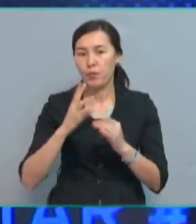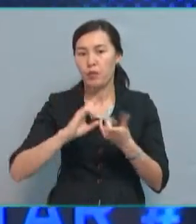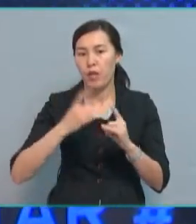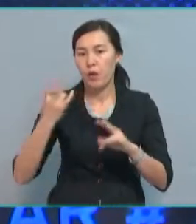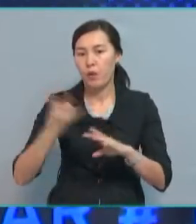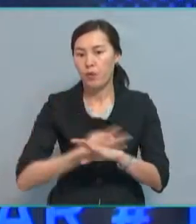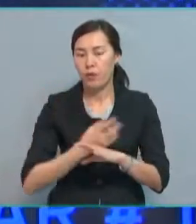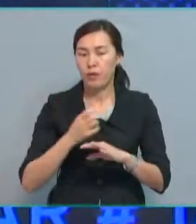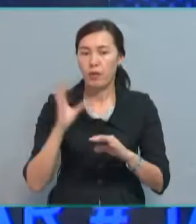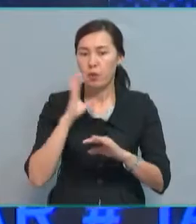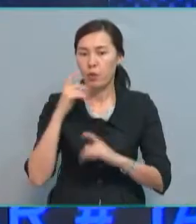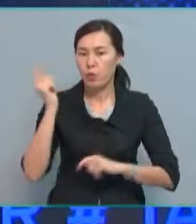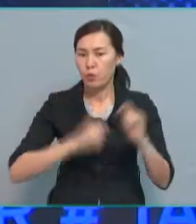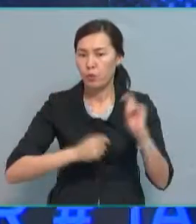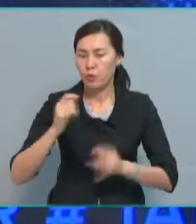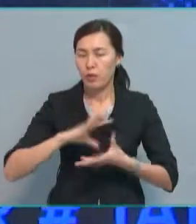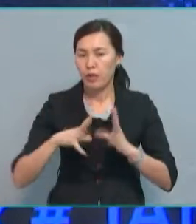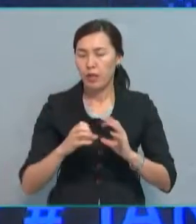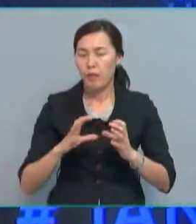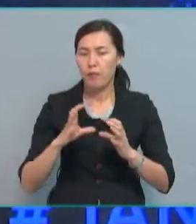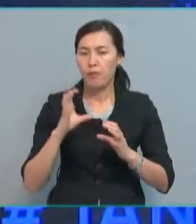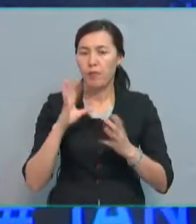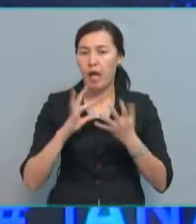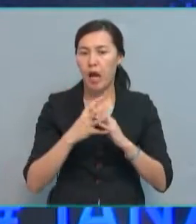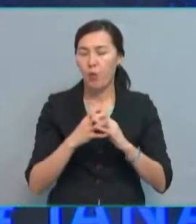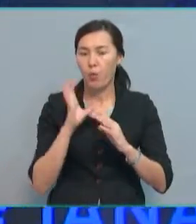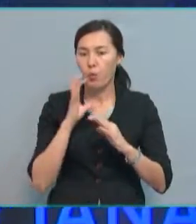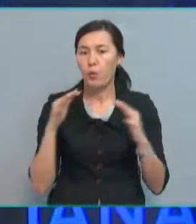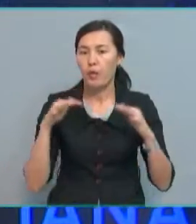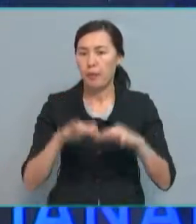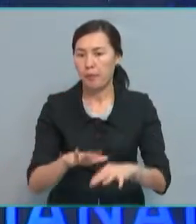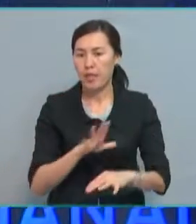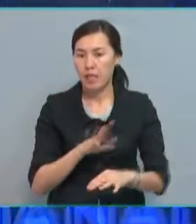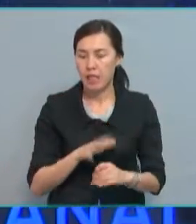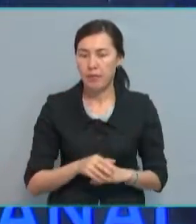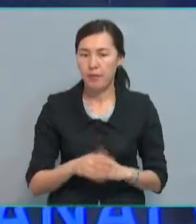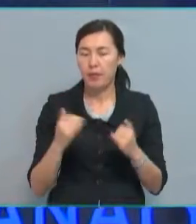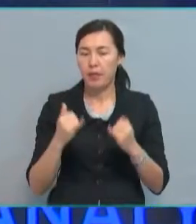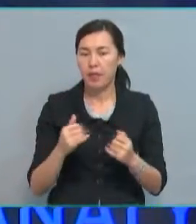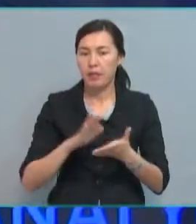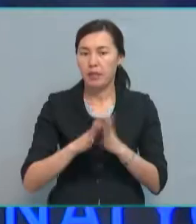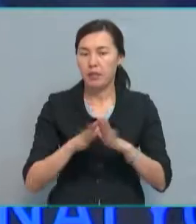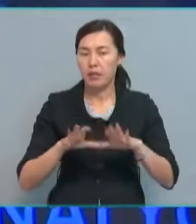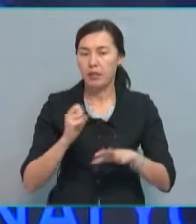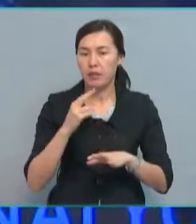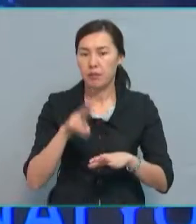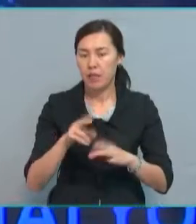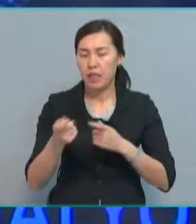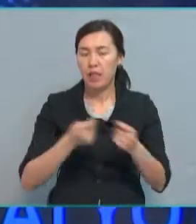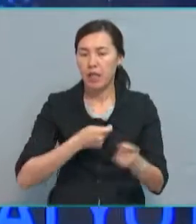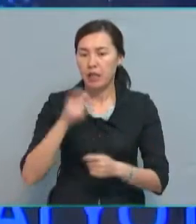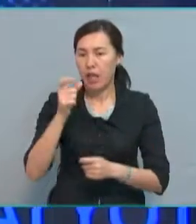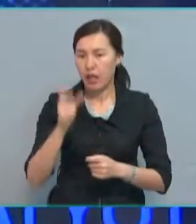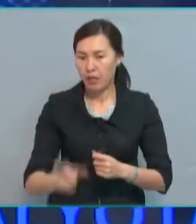қараған түні төпелеп жауған нөсер жауынан Елтай тұрғын алабын су шайып кеткен болатын. Қазір оқиға орында төтенше жағдай